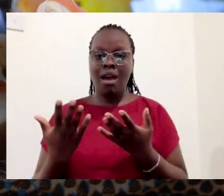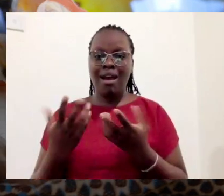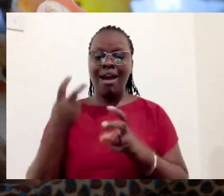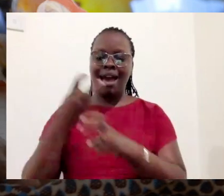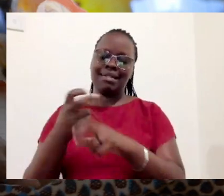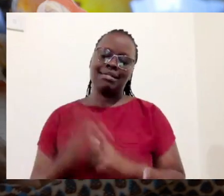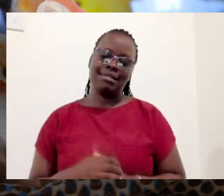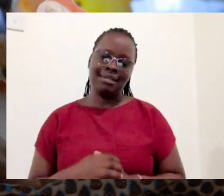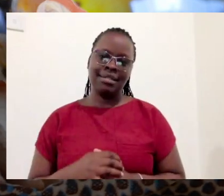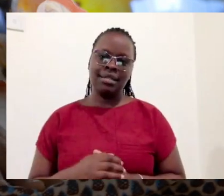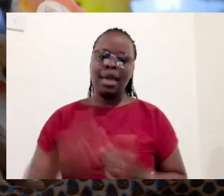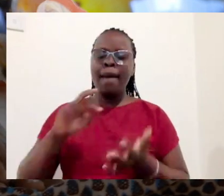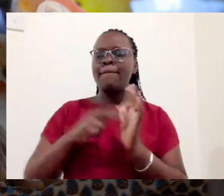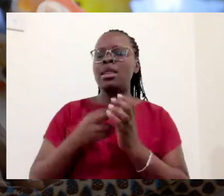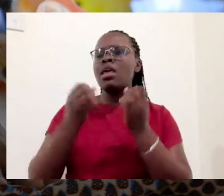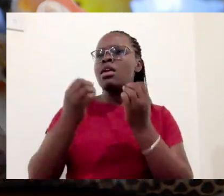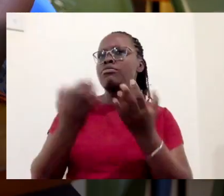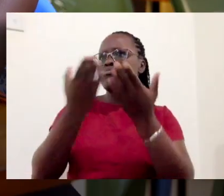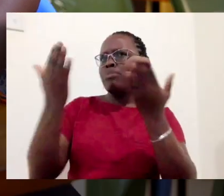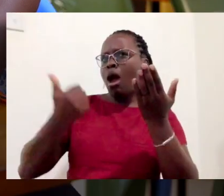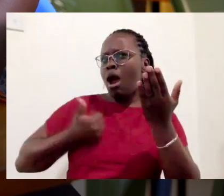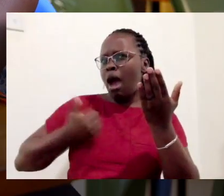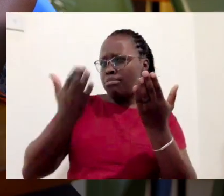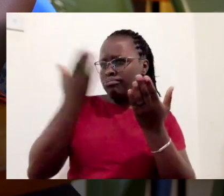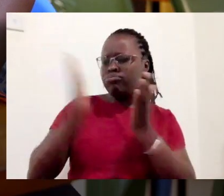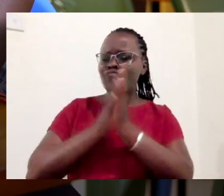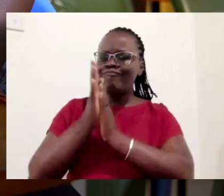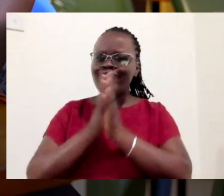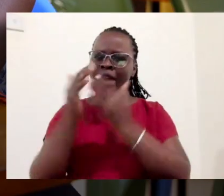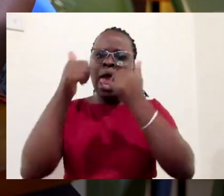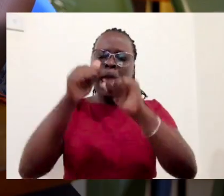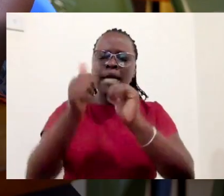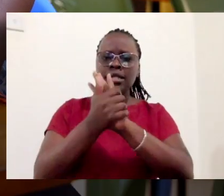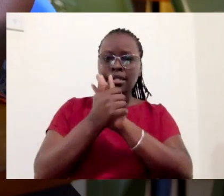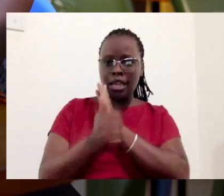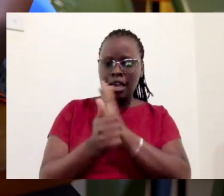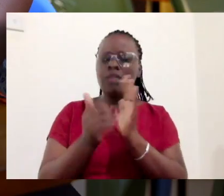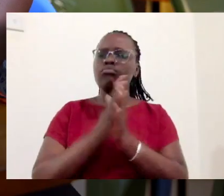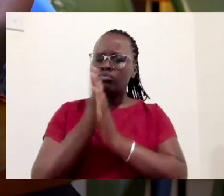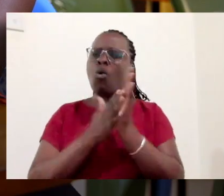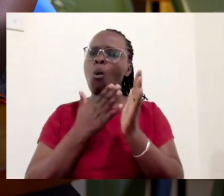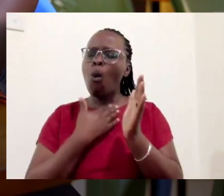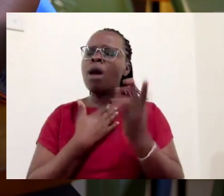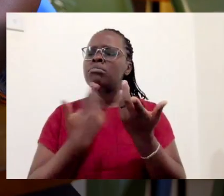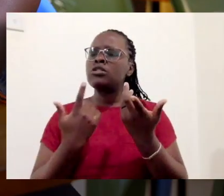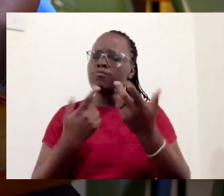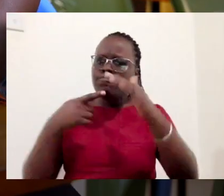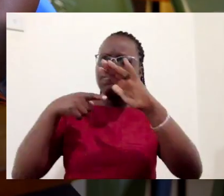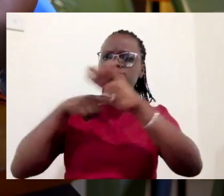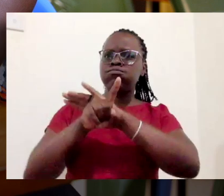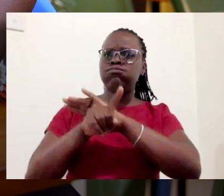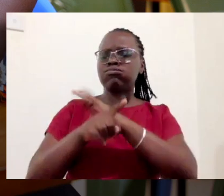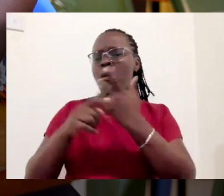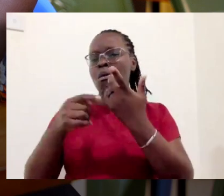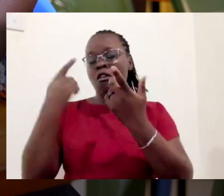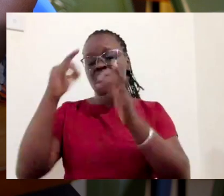hapa MS. Yeah. Kwa hivyo sasa, kwa wale wasichana ambao wangependa kuingia katika mradi huu, yani na pia wangependa